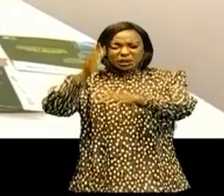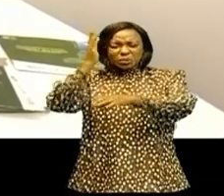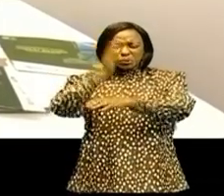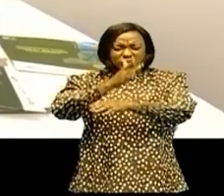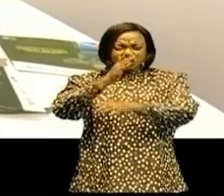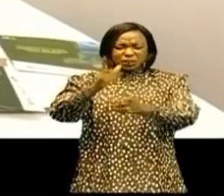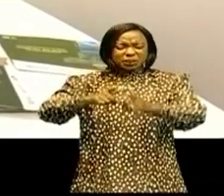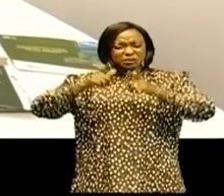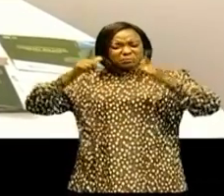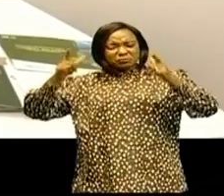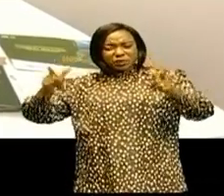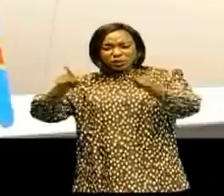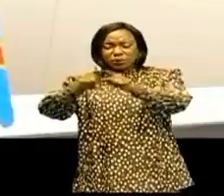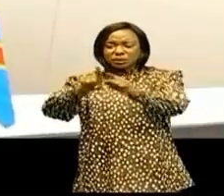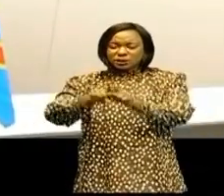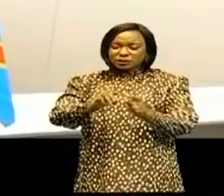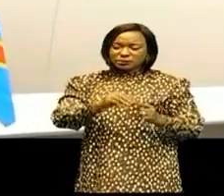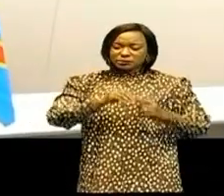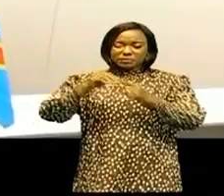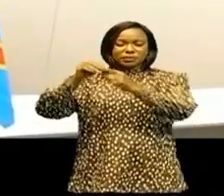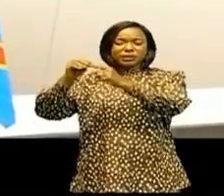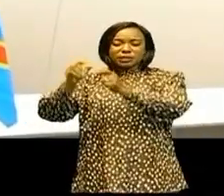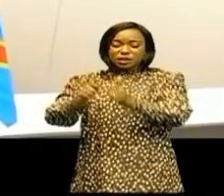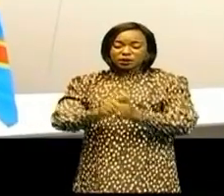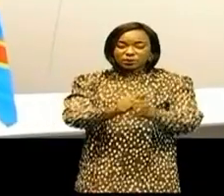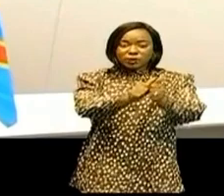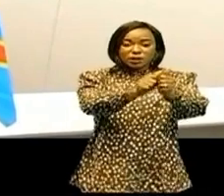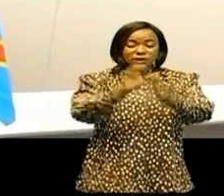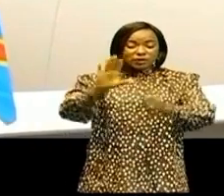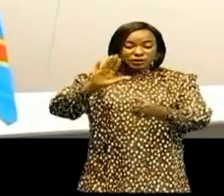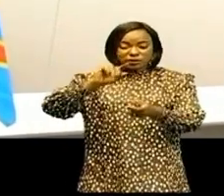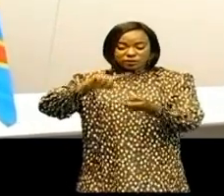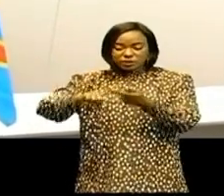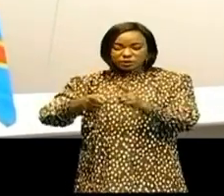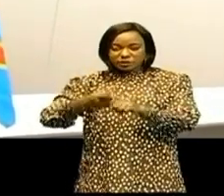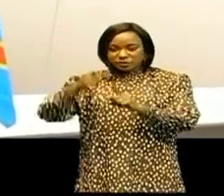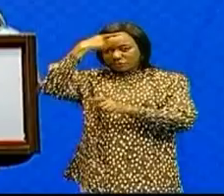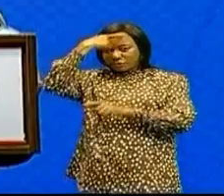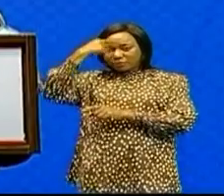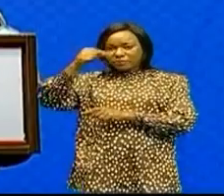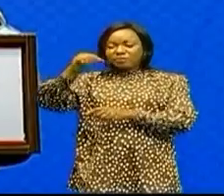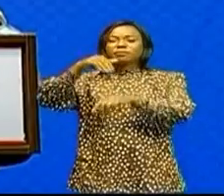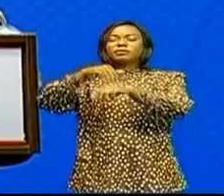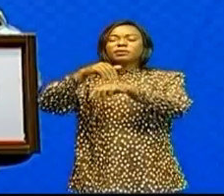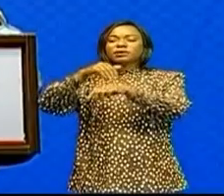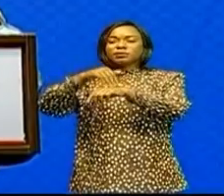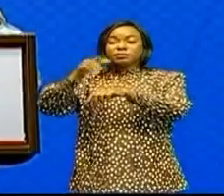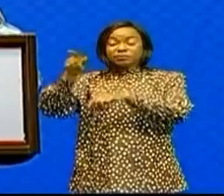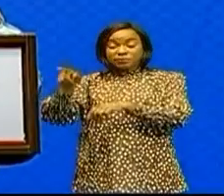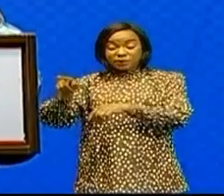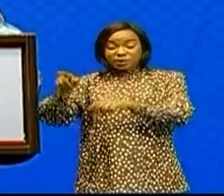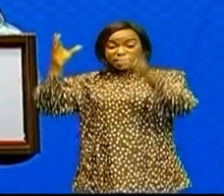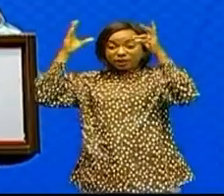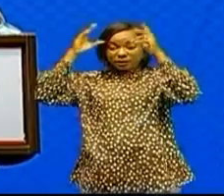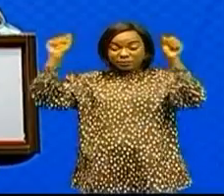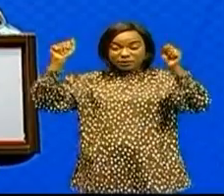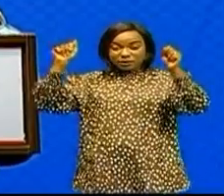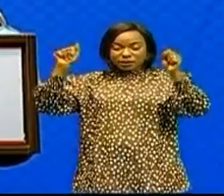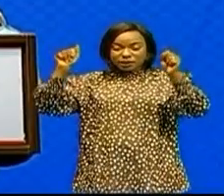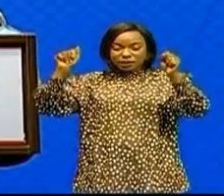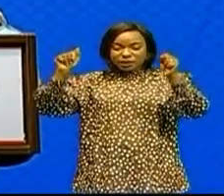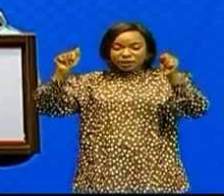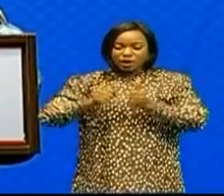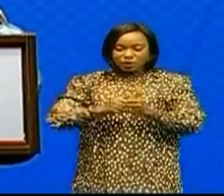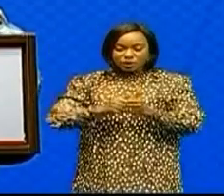et publiques. Accompagné de son homologue de la République du Congo, le président de la République a